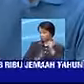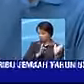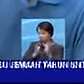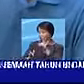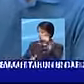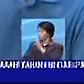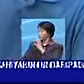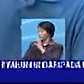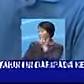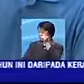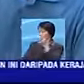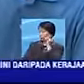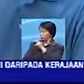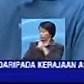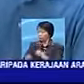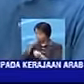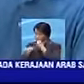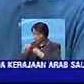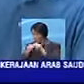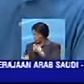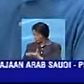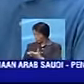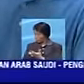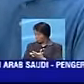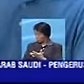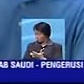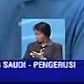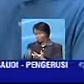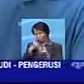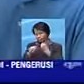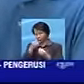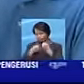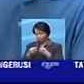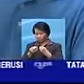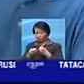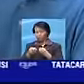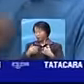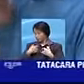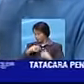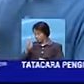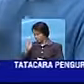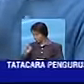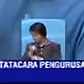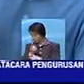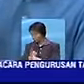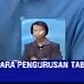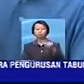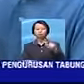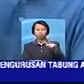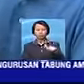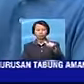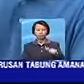ya. Maknanya makanan tu, mana tak adalah, mana kita mungkin ada pilihan macam mana? Ya. Saya